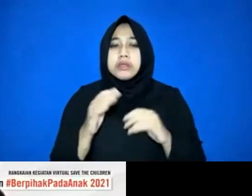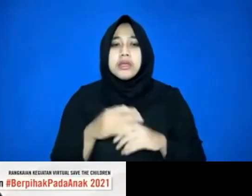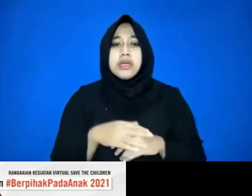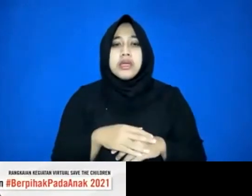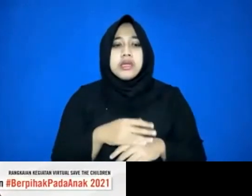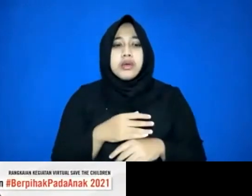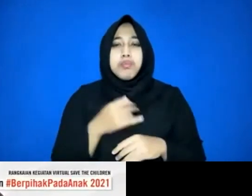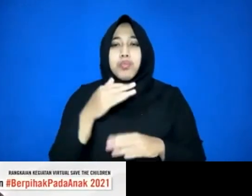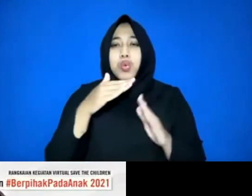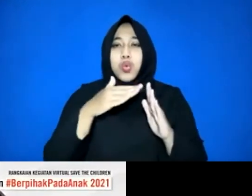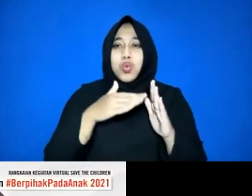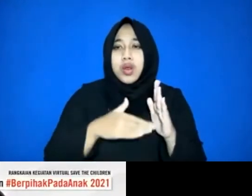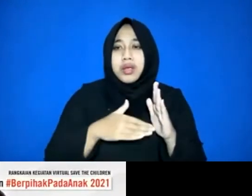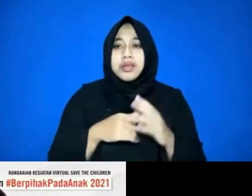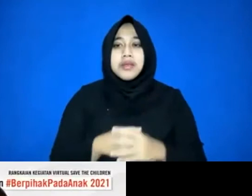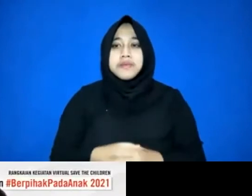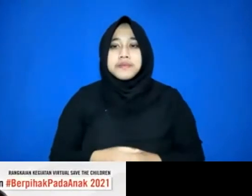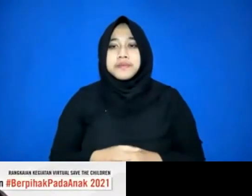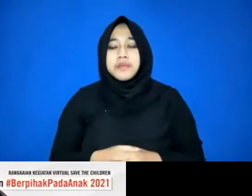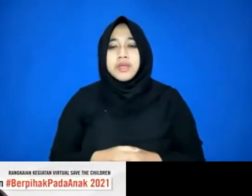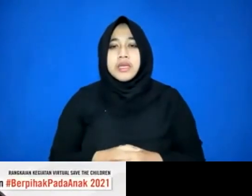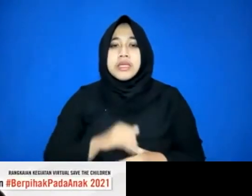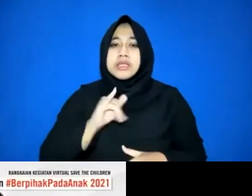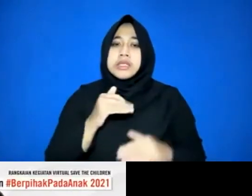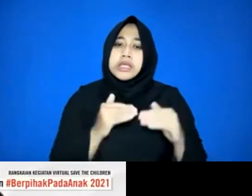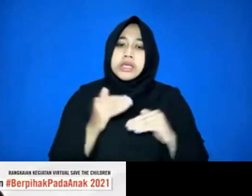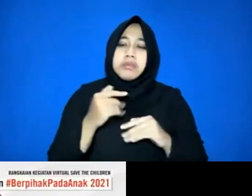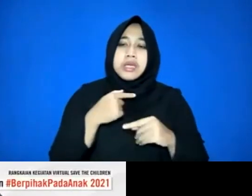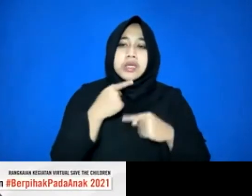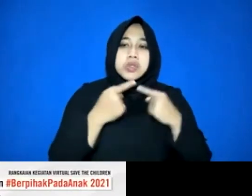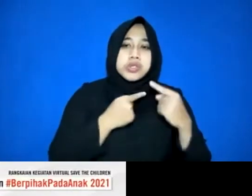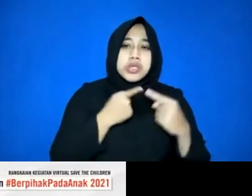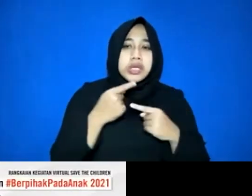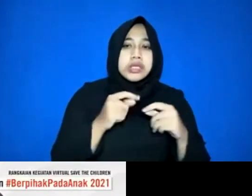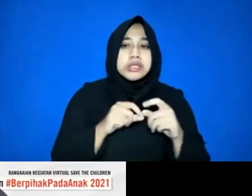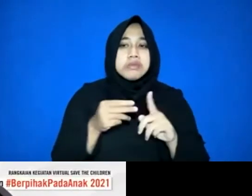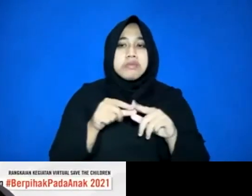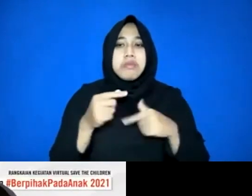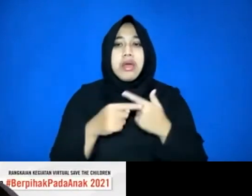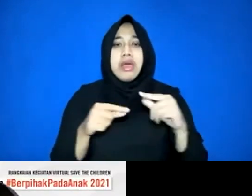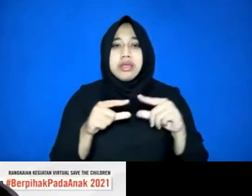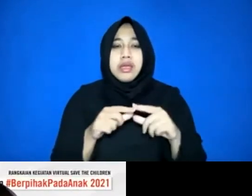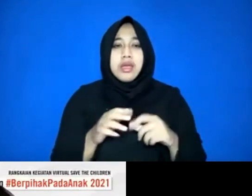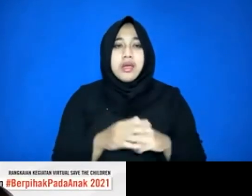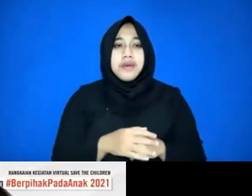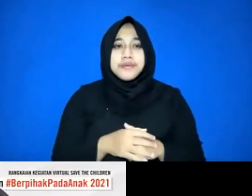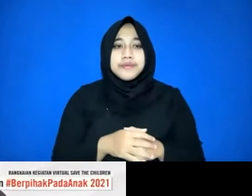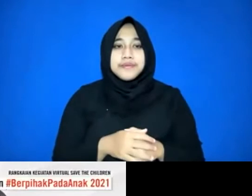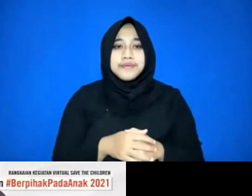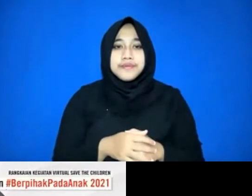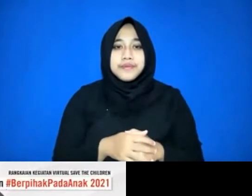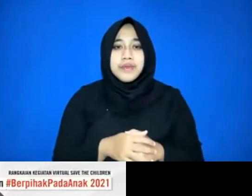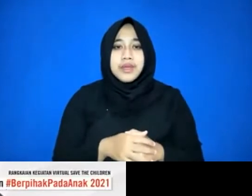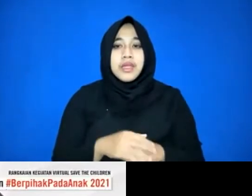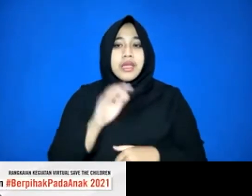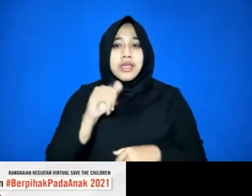agak mengurangi gitu. Jadi lebih ke sharing sebaya gitu ya. Oke, supervisi sebaya ya. Iya,